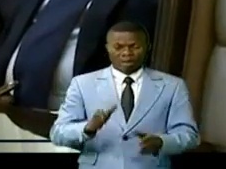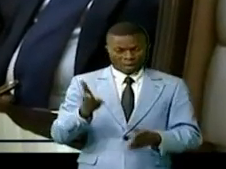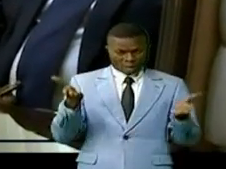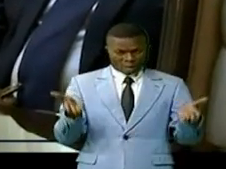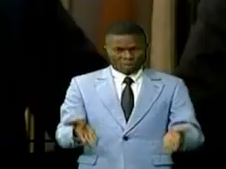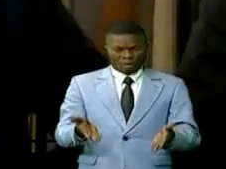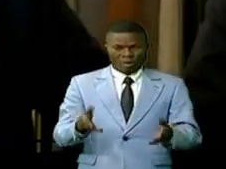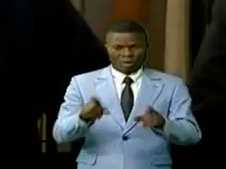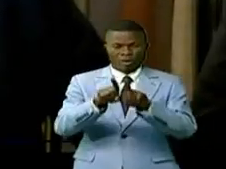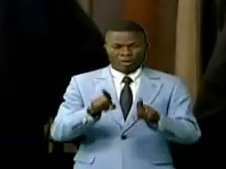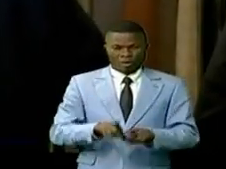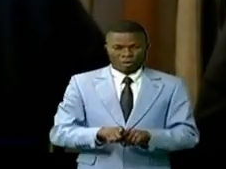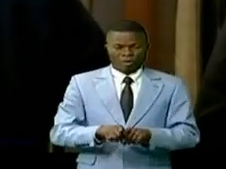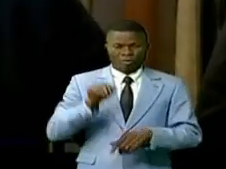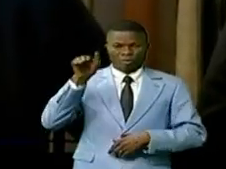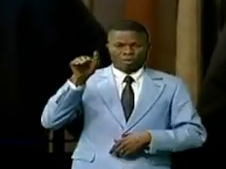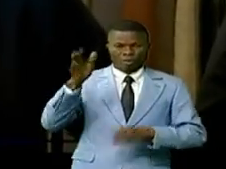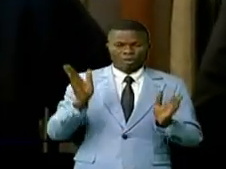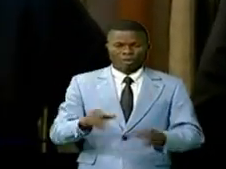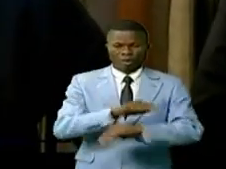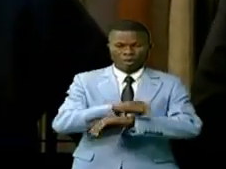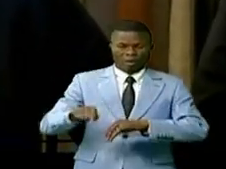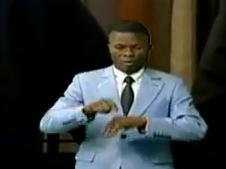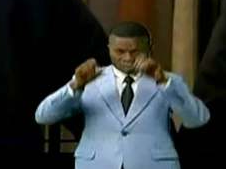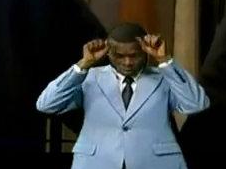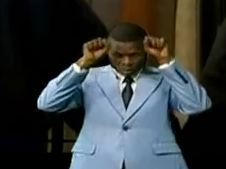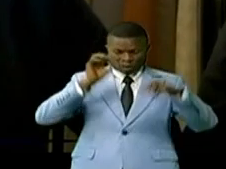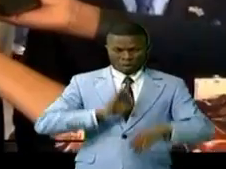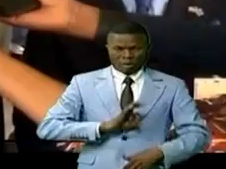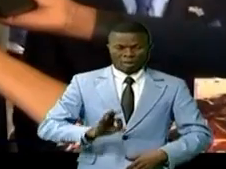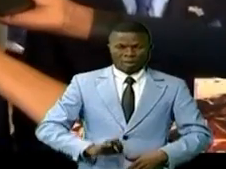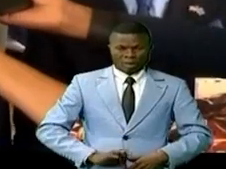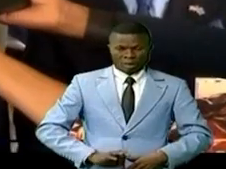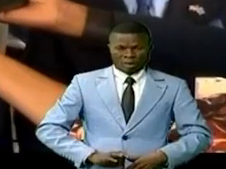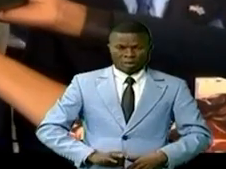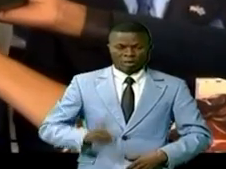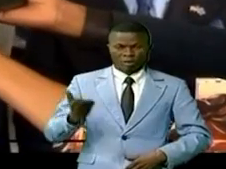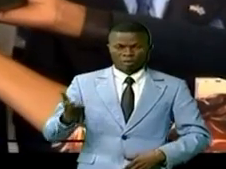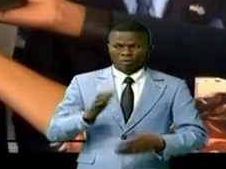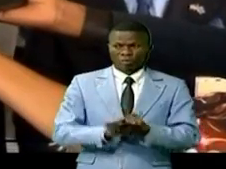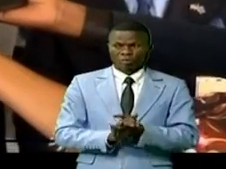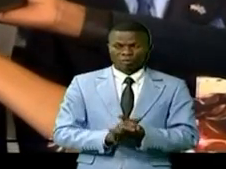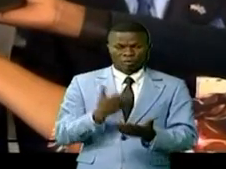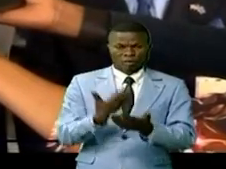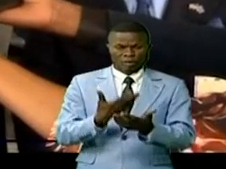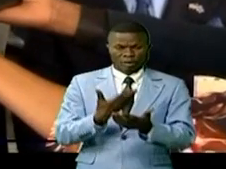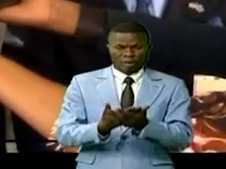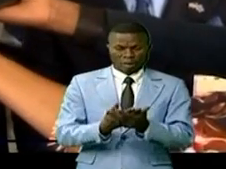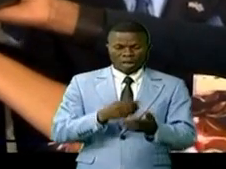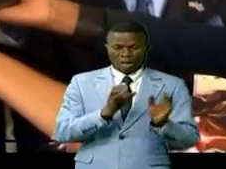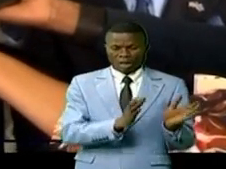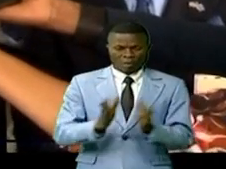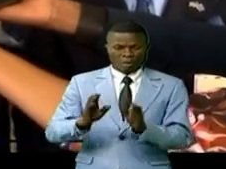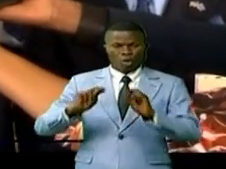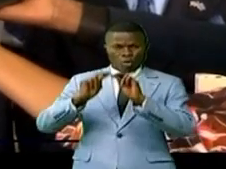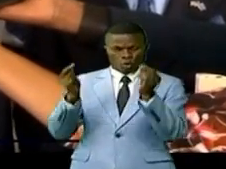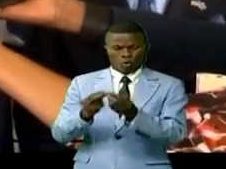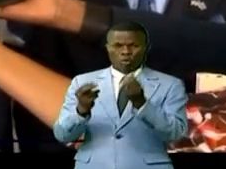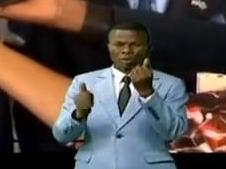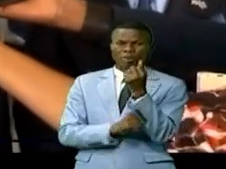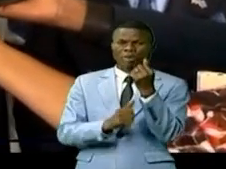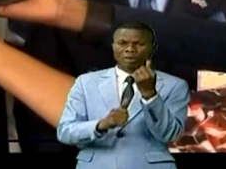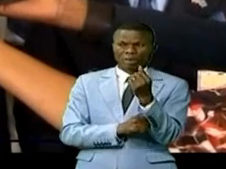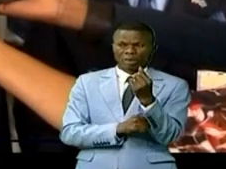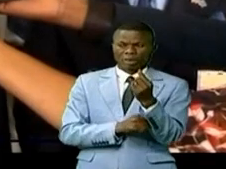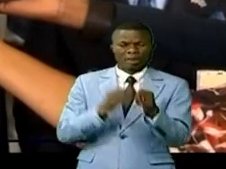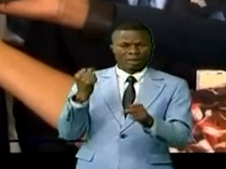Lutundula et de directeur de cabinet du président de la République Guilain Nyembo. On va rapidement mettre en place des équipes. On va